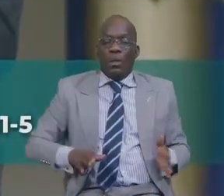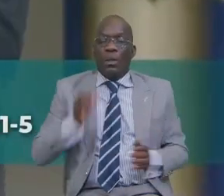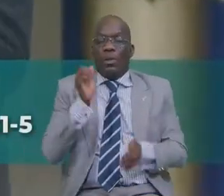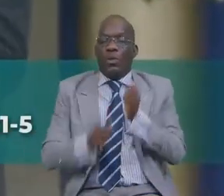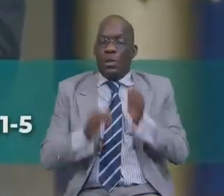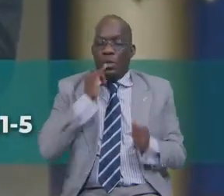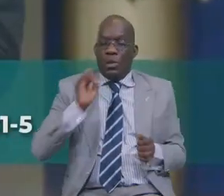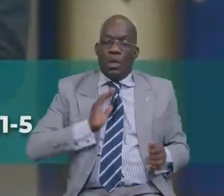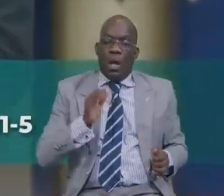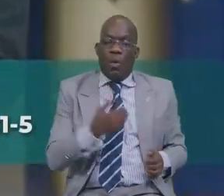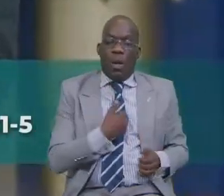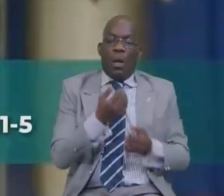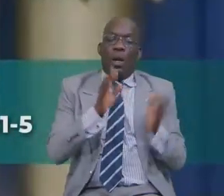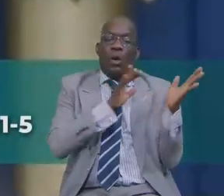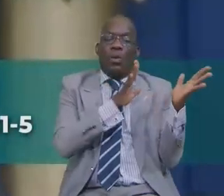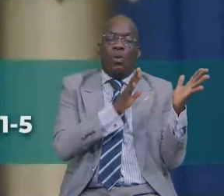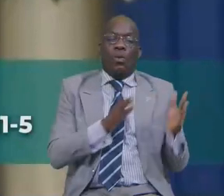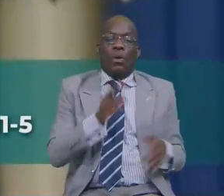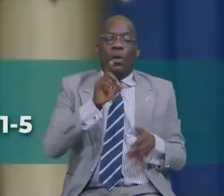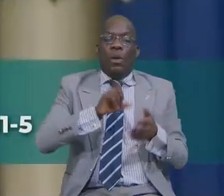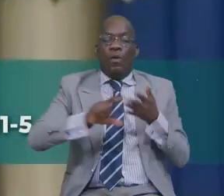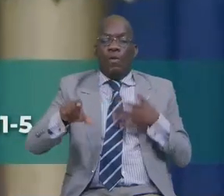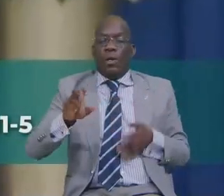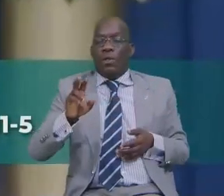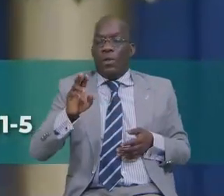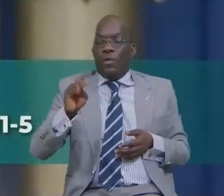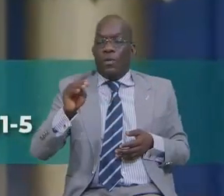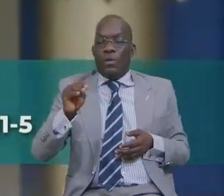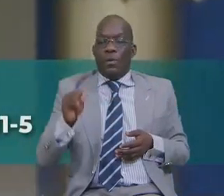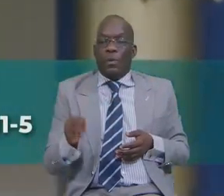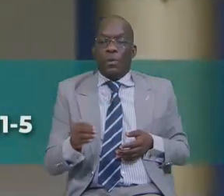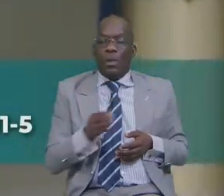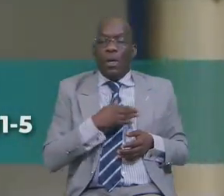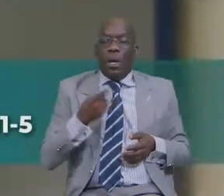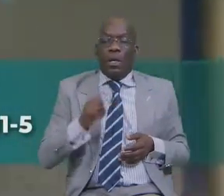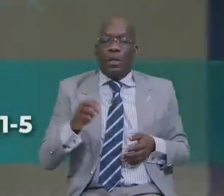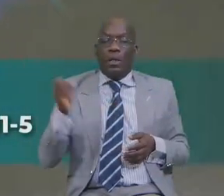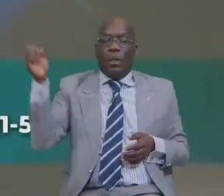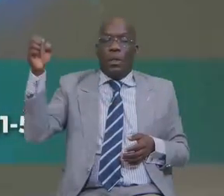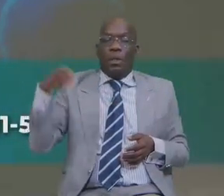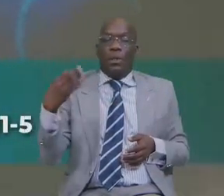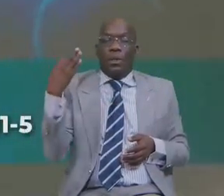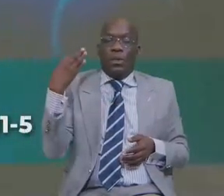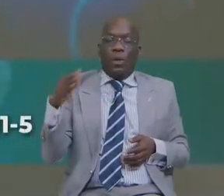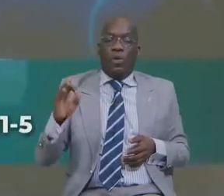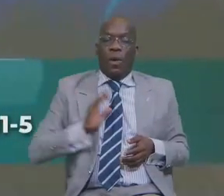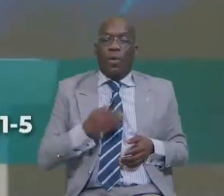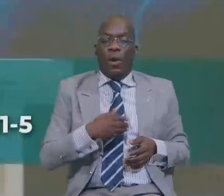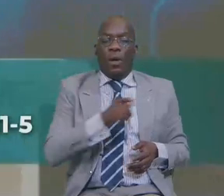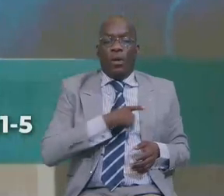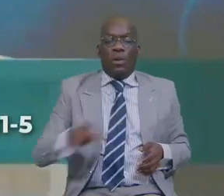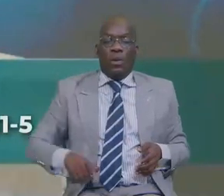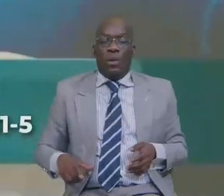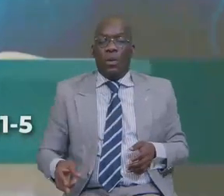espérance. Voyez le verset 14. Verset 14. Et la grâce de notre